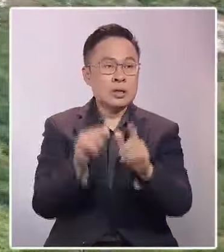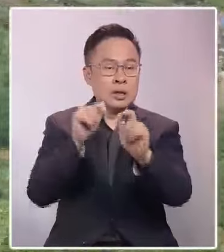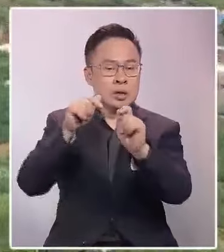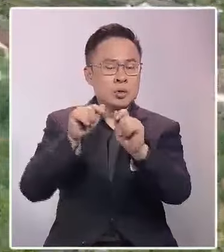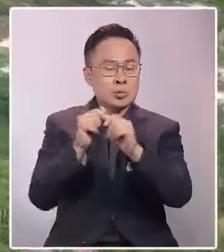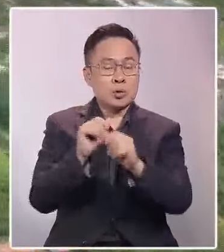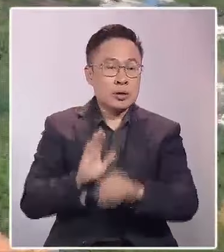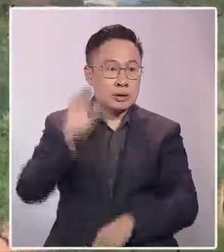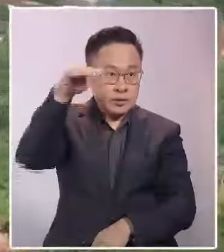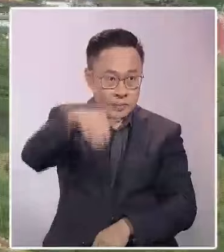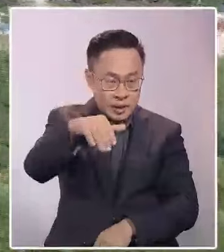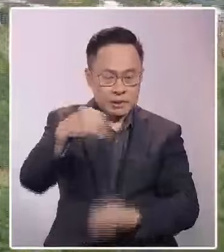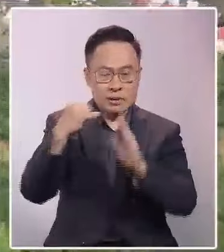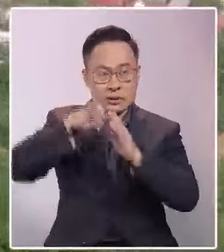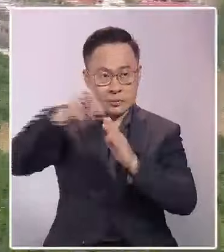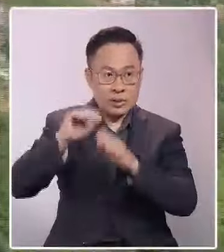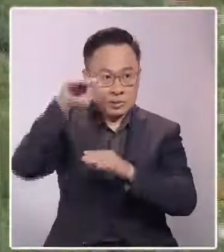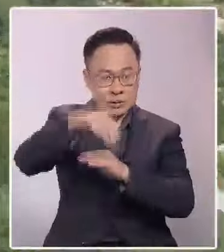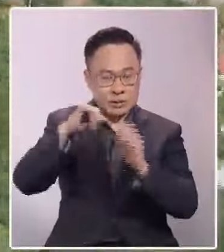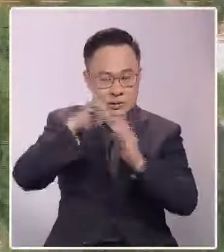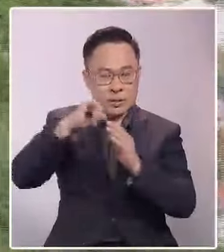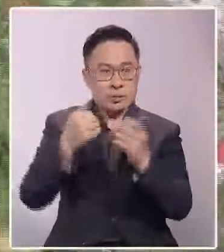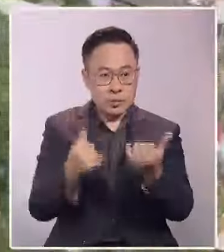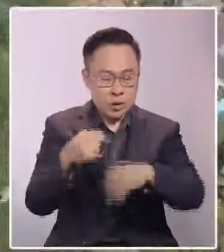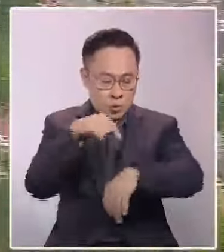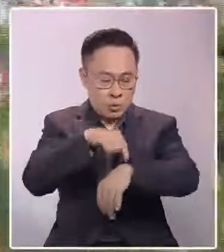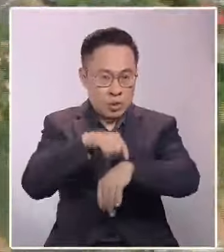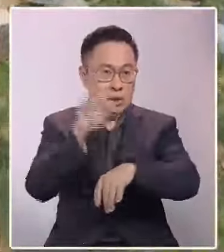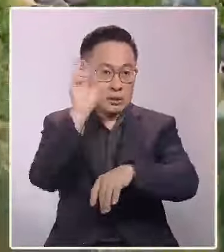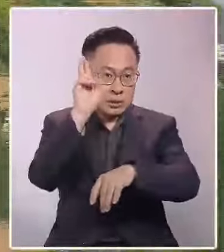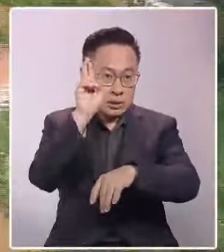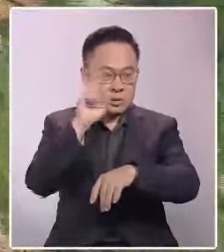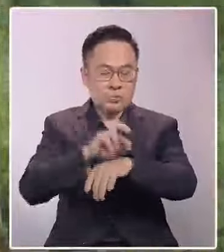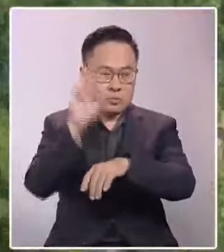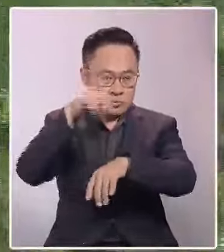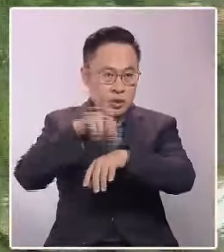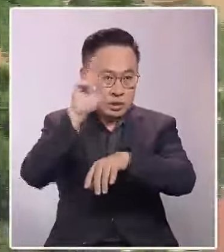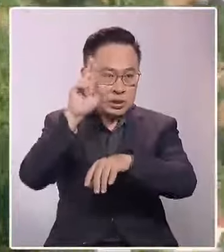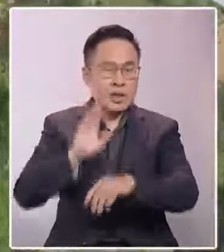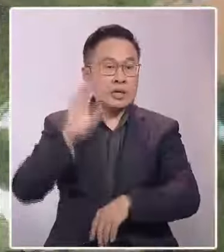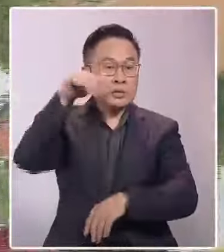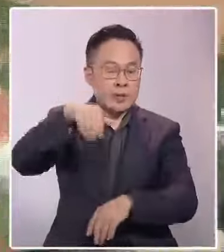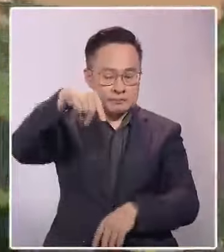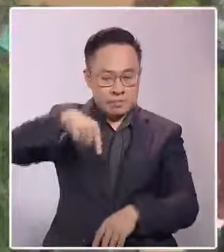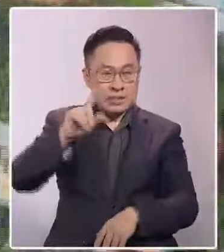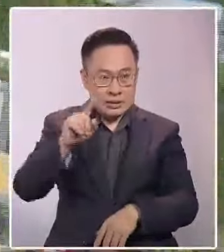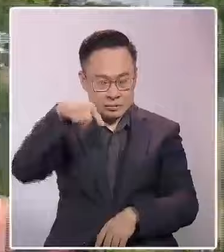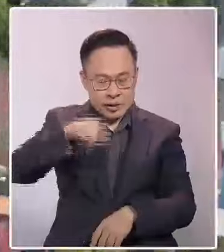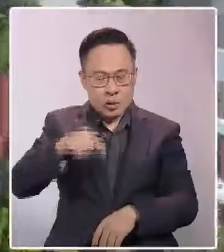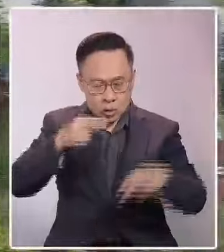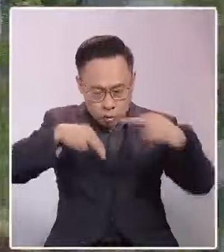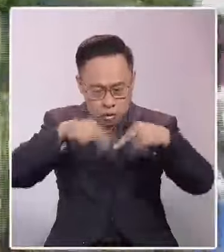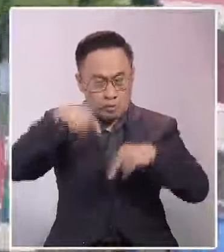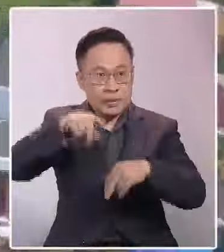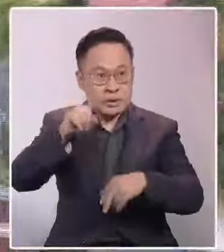P1นะครับตรงสะพานนวรัตนนะครับในเวลลาเที่ยงตรงที่ผ่านมาตอนนี้ปริมาณน้ำเนี่ยเอ่อในแม่น้ำปิงอยู่